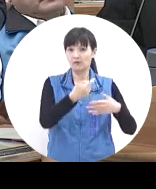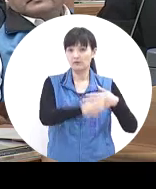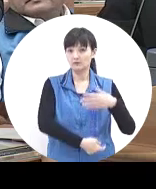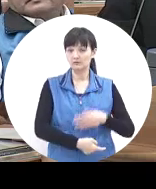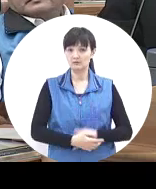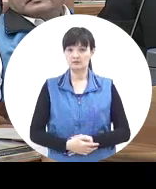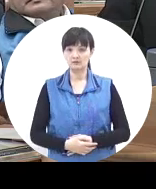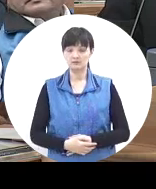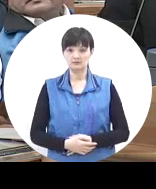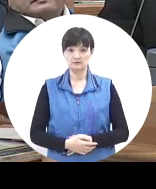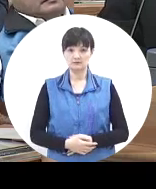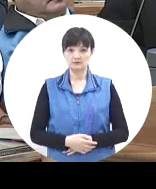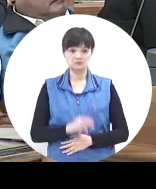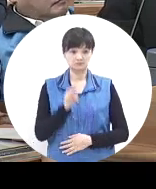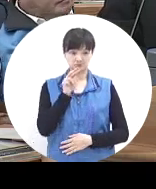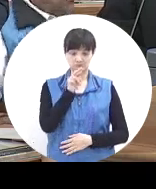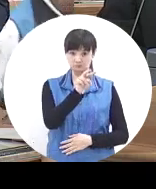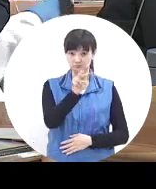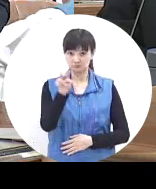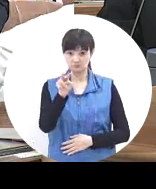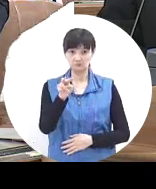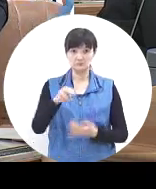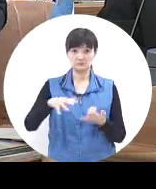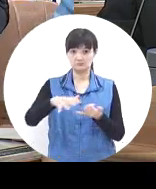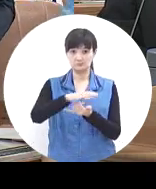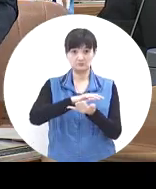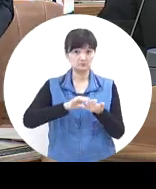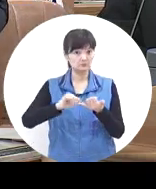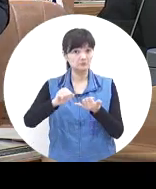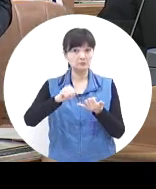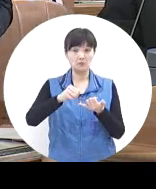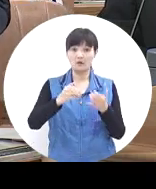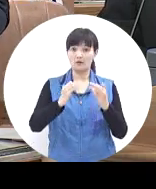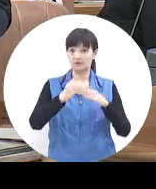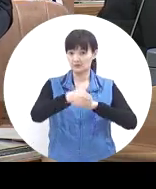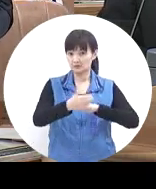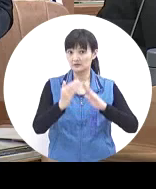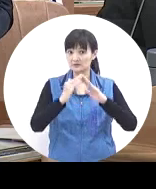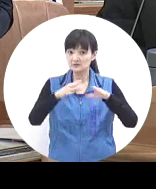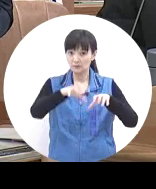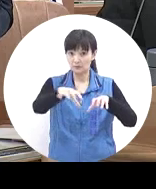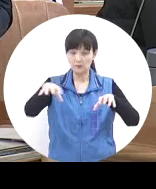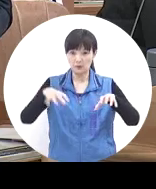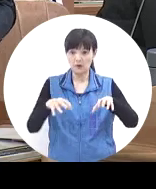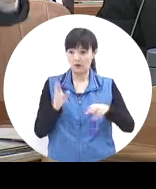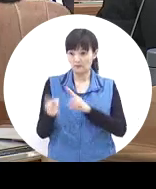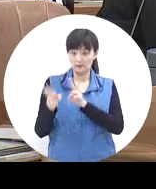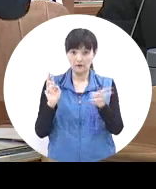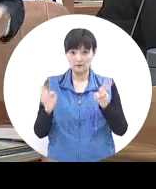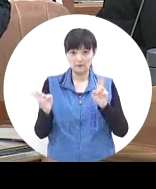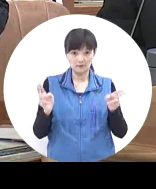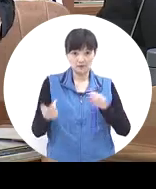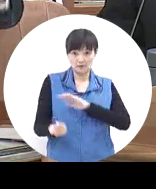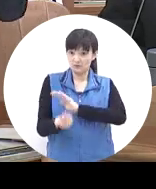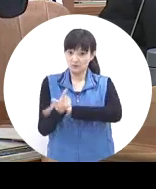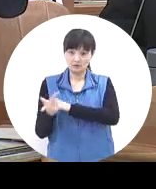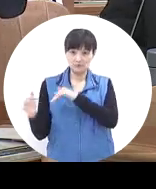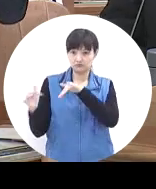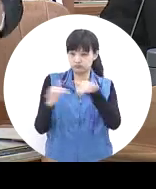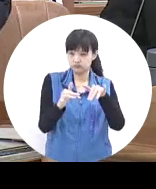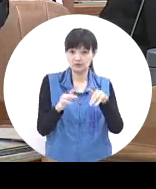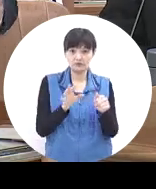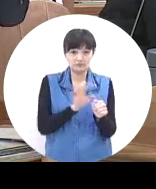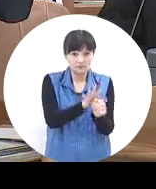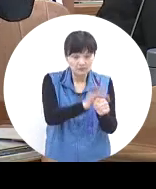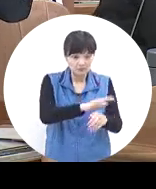的看到我们全台湾的所有的县市都派出了搜救大队，第一时间，市